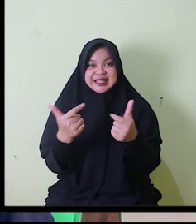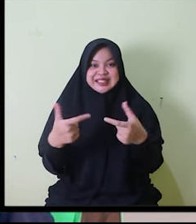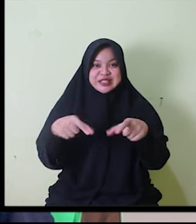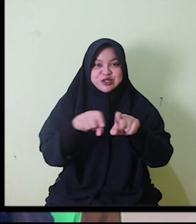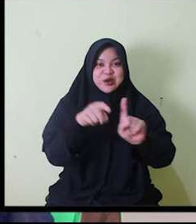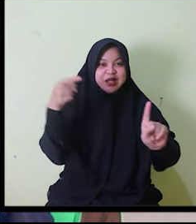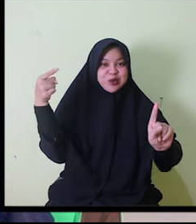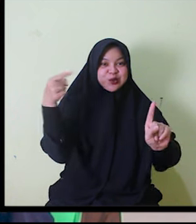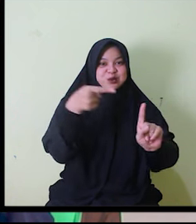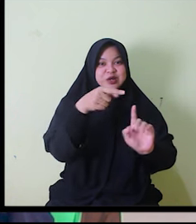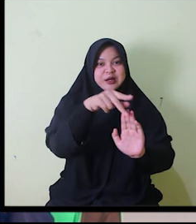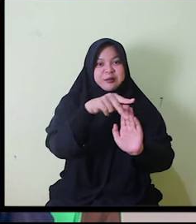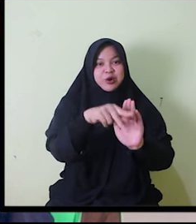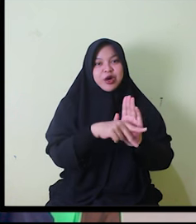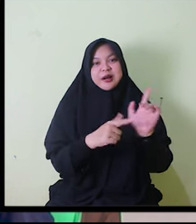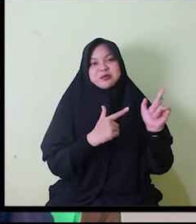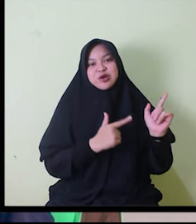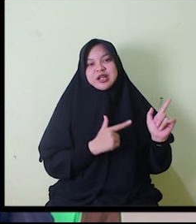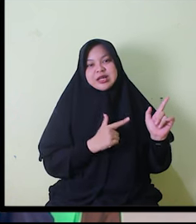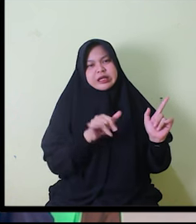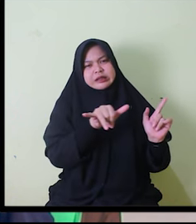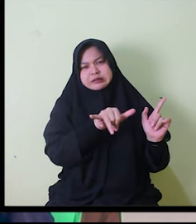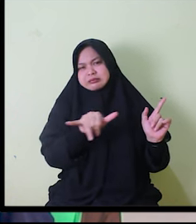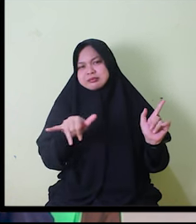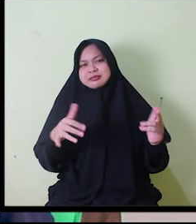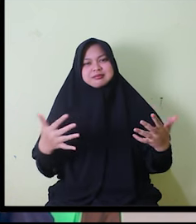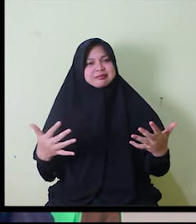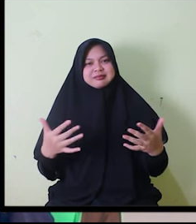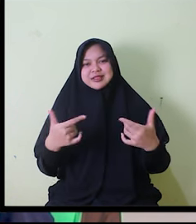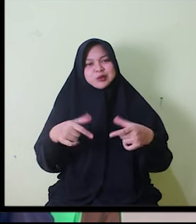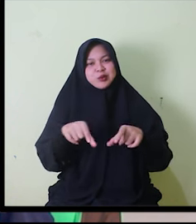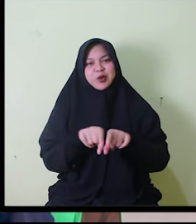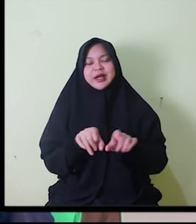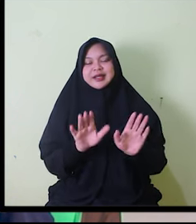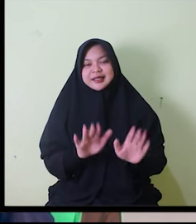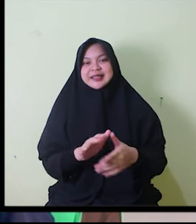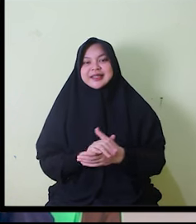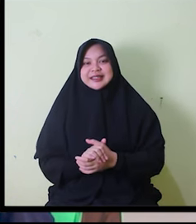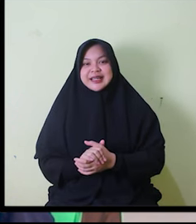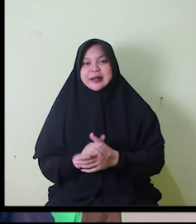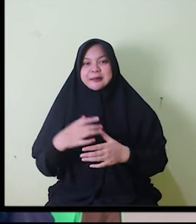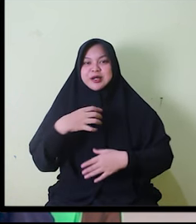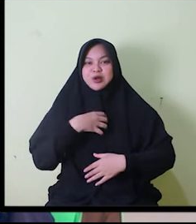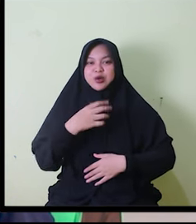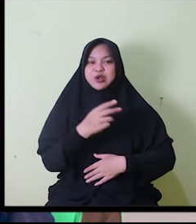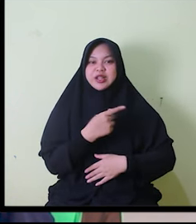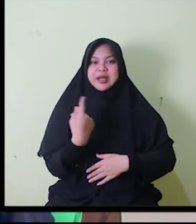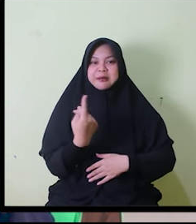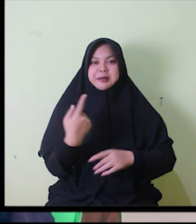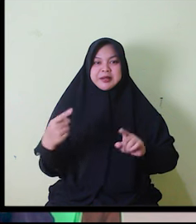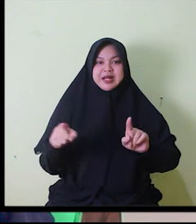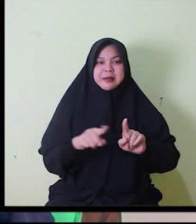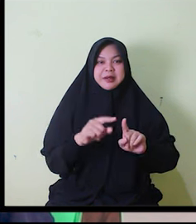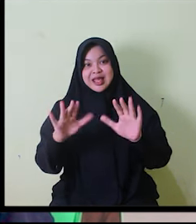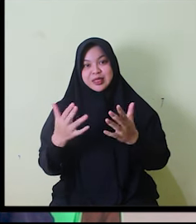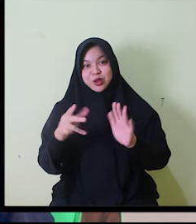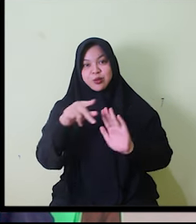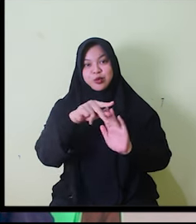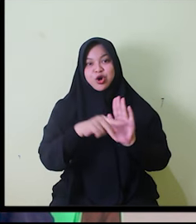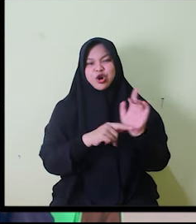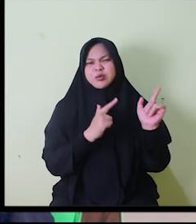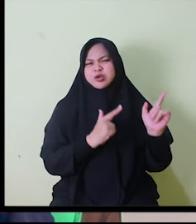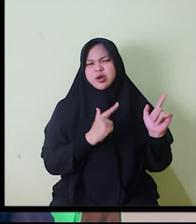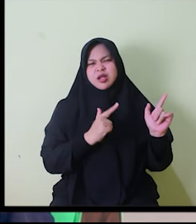dari program Solider itu tadi dan menurut kami di KDK itu bahwa pendampingan dari ppdis atau program Solider ini tidak